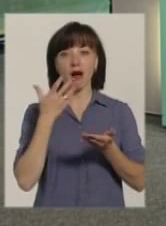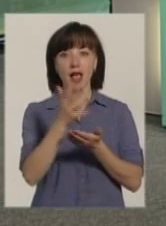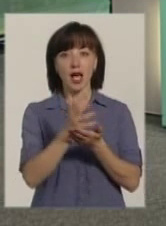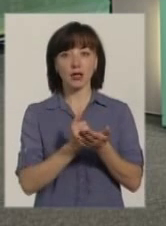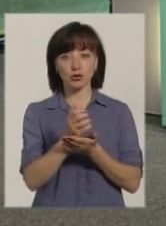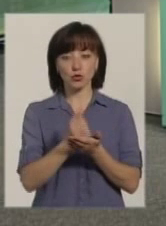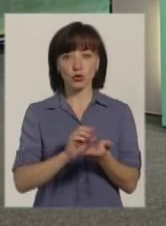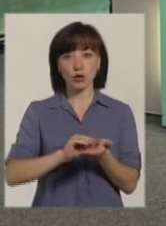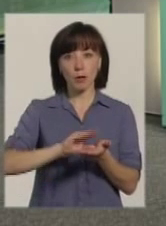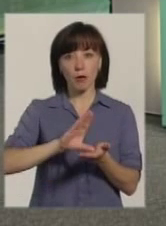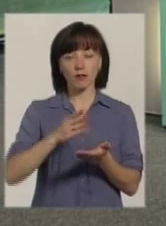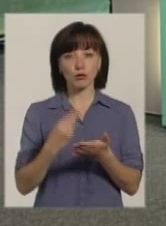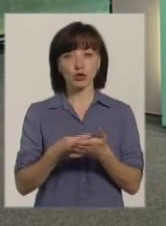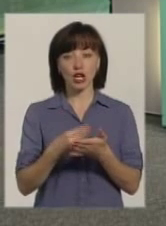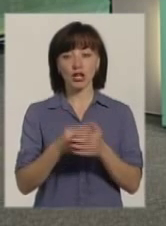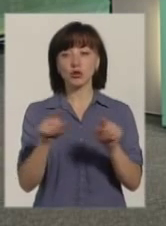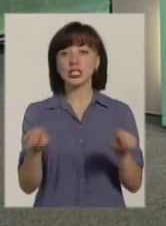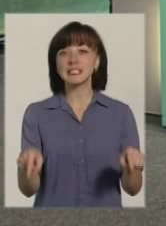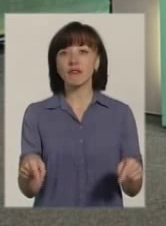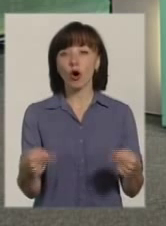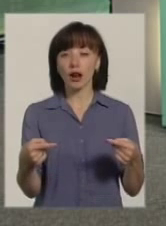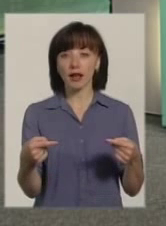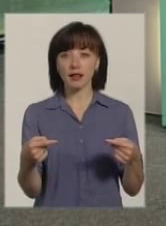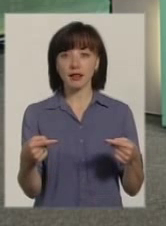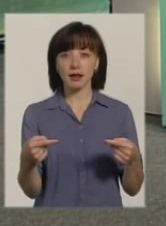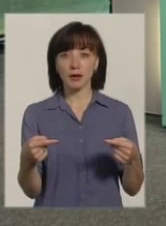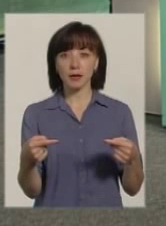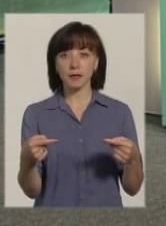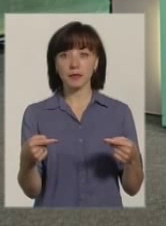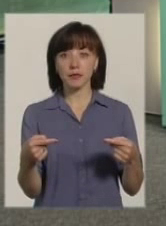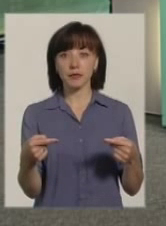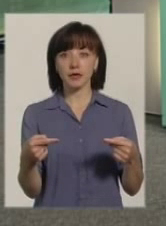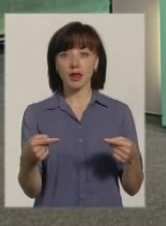для наповнення бюджету, створити